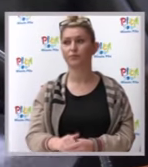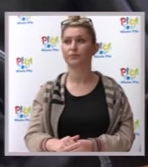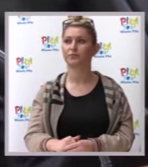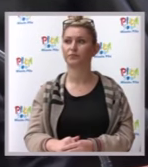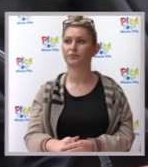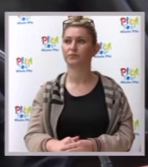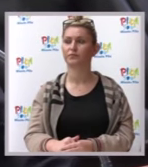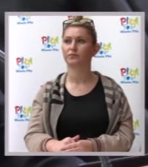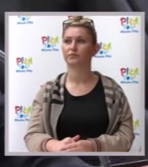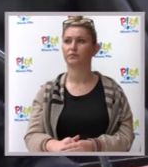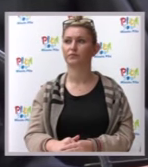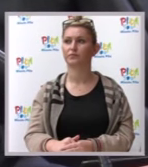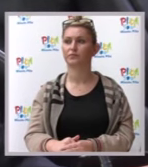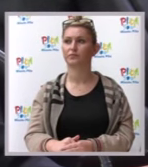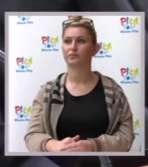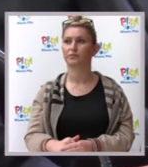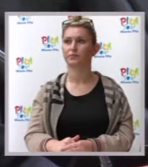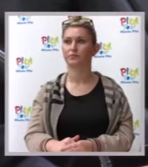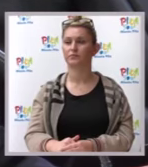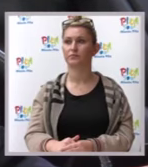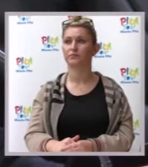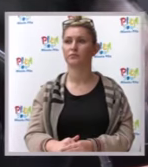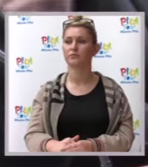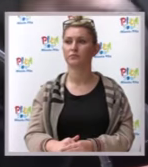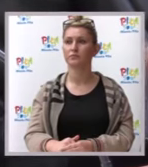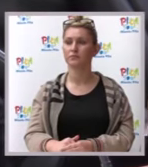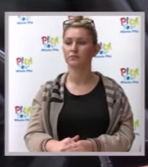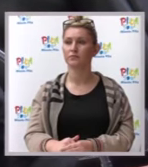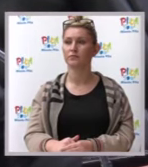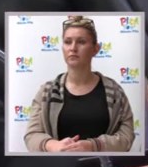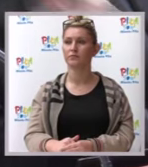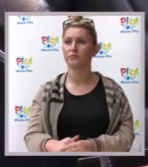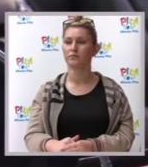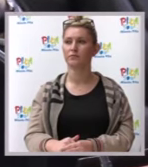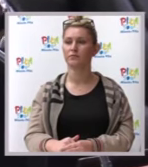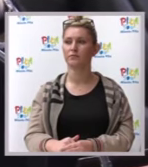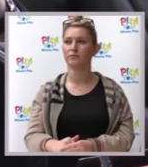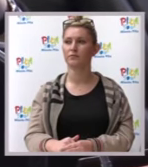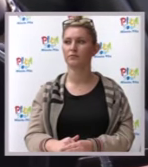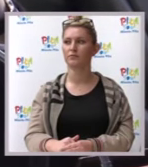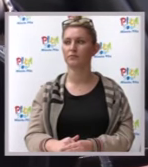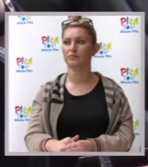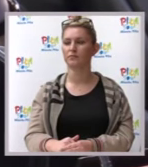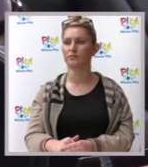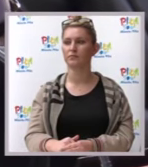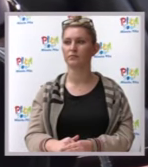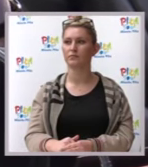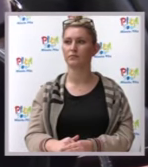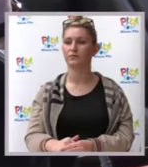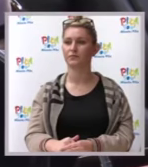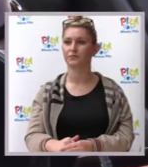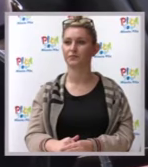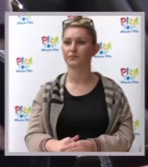niewielkim poziomie. Wówczas dokonywaliśmy korekty w mniej więcej procentowym podziale,